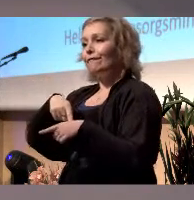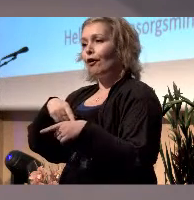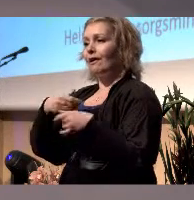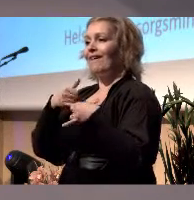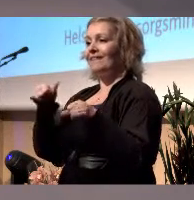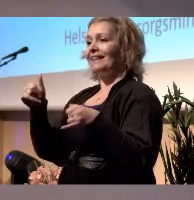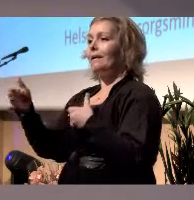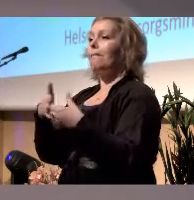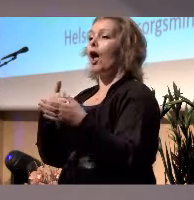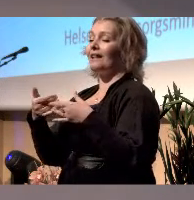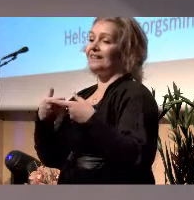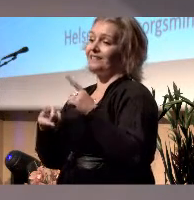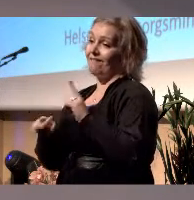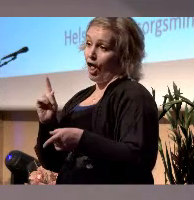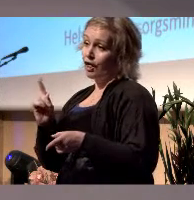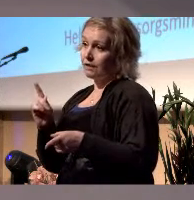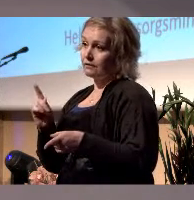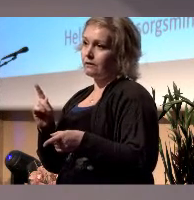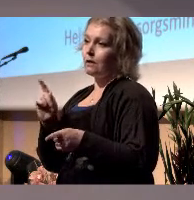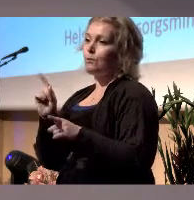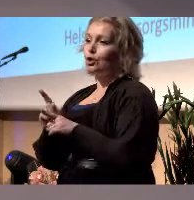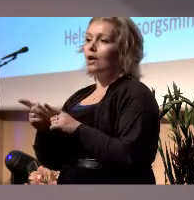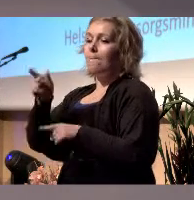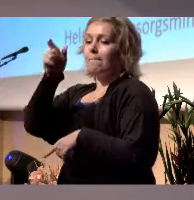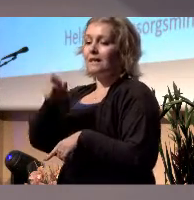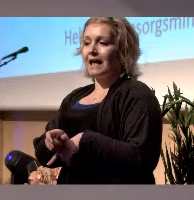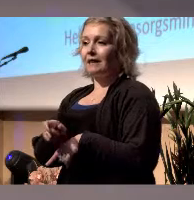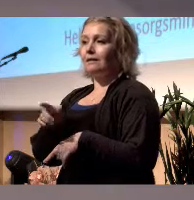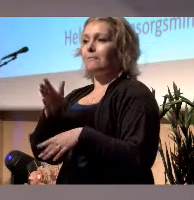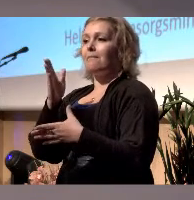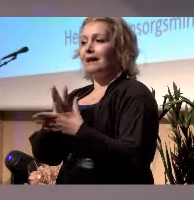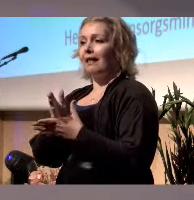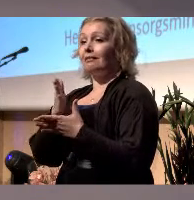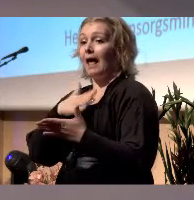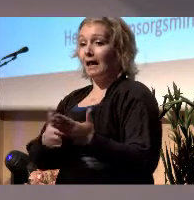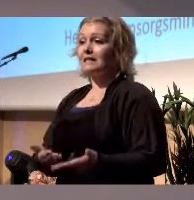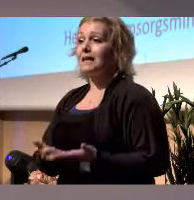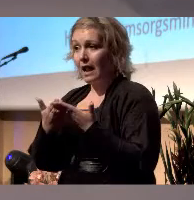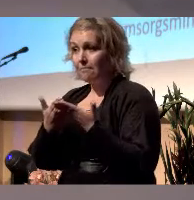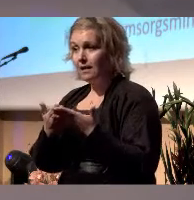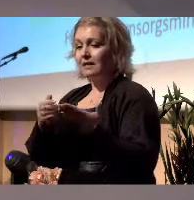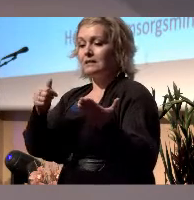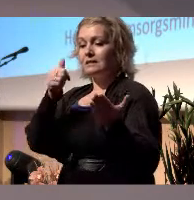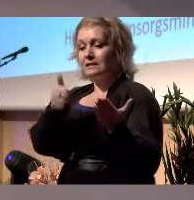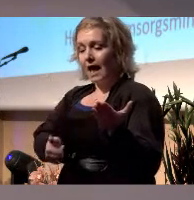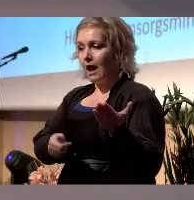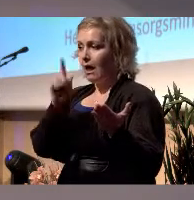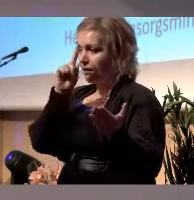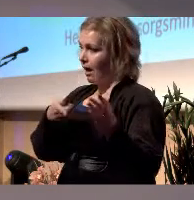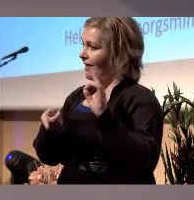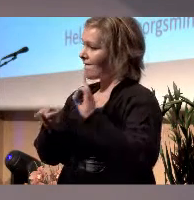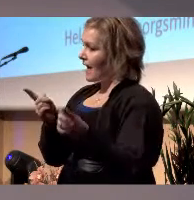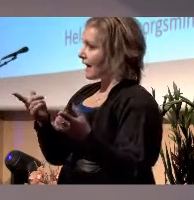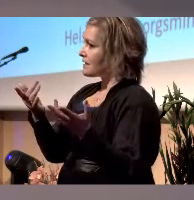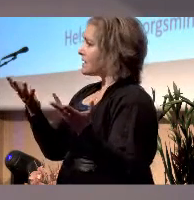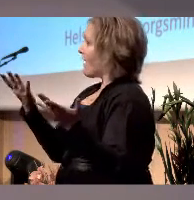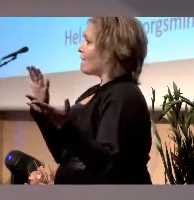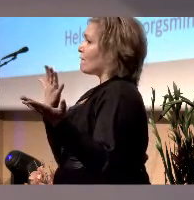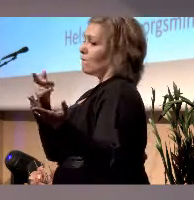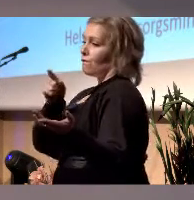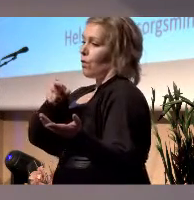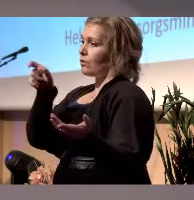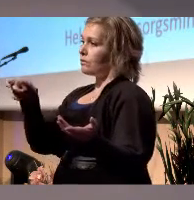fritt behandlingsvalg. Da vil pasienten med rett til helsehjelp selv kunne velge hvor han eller